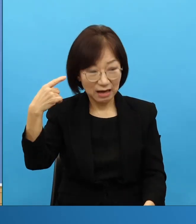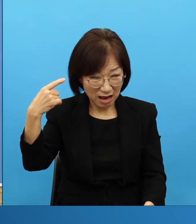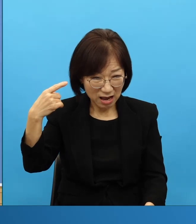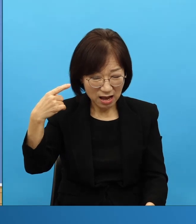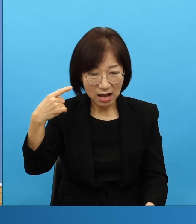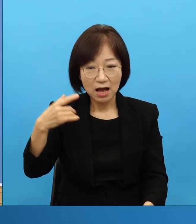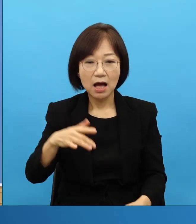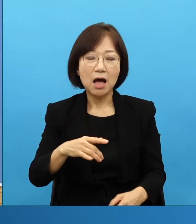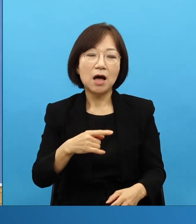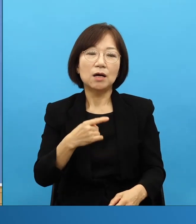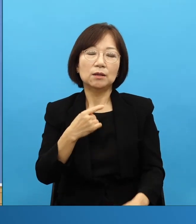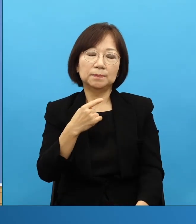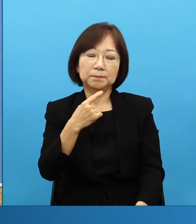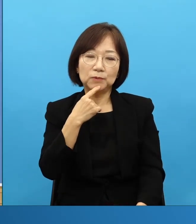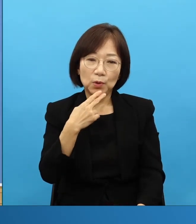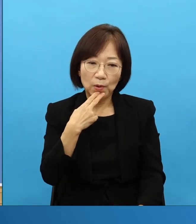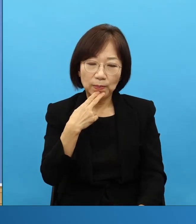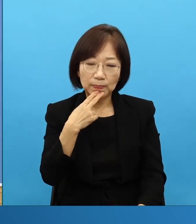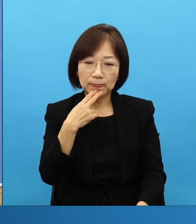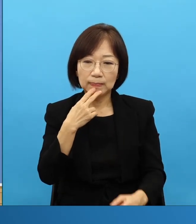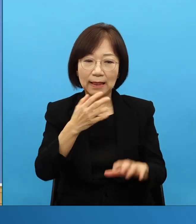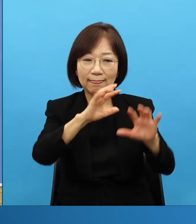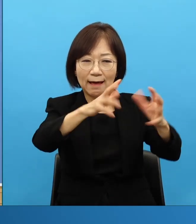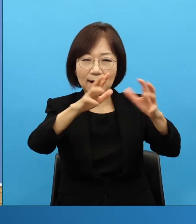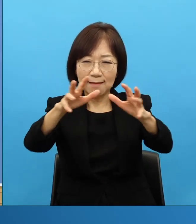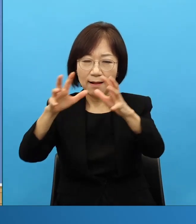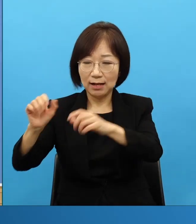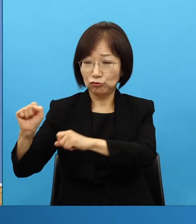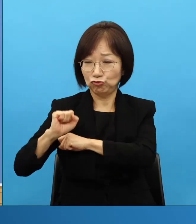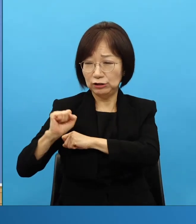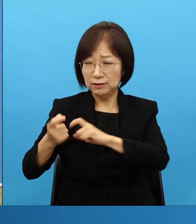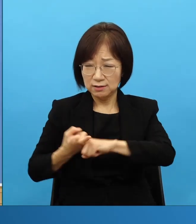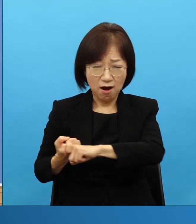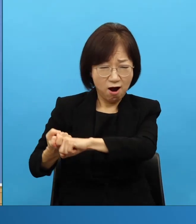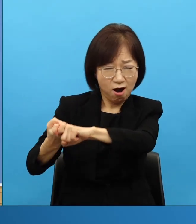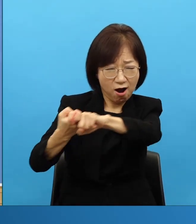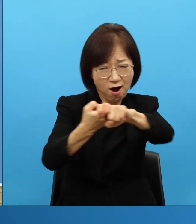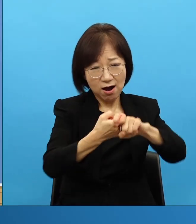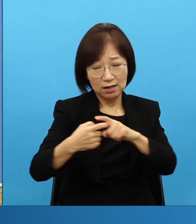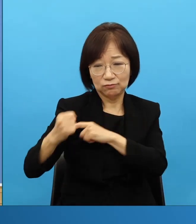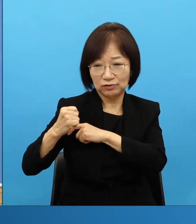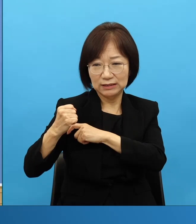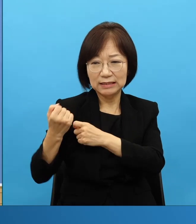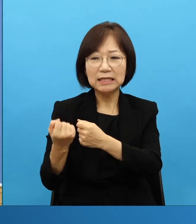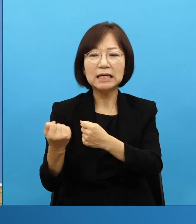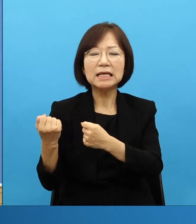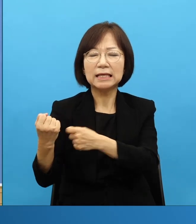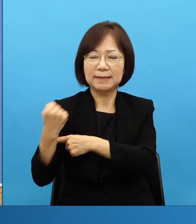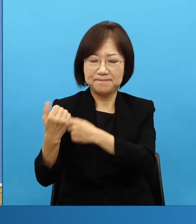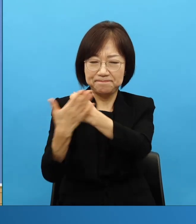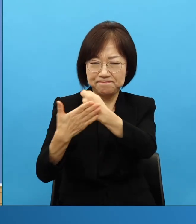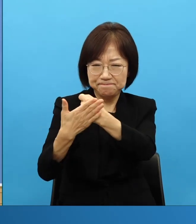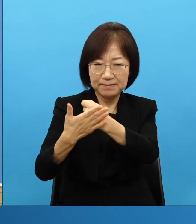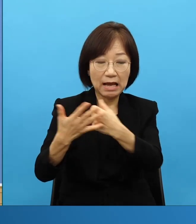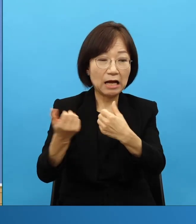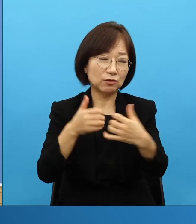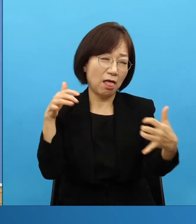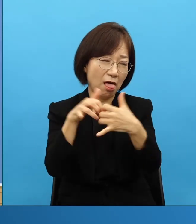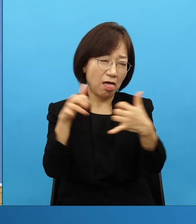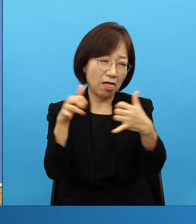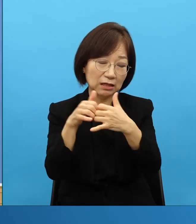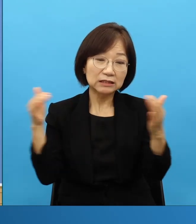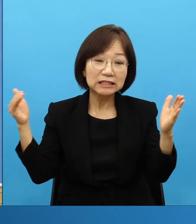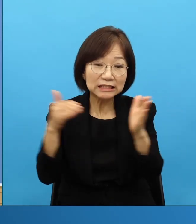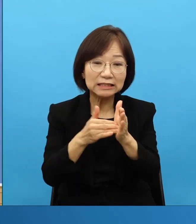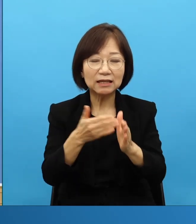가지고 끝났습니다만은 얼마나 긴 세월을요. 막 Of course, the Allied troops came and it came to an end, but for such a long time they went